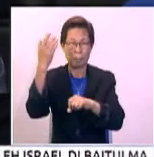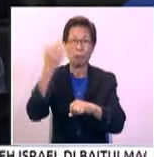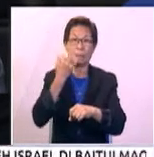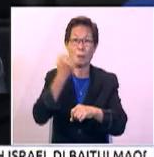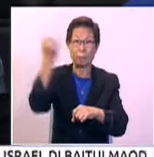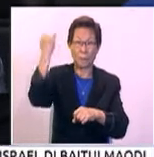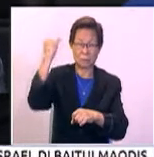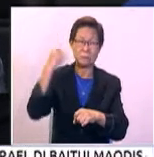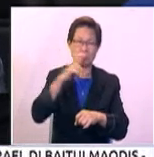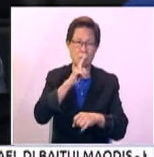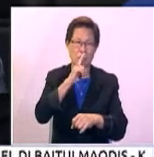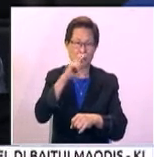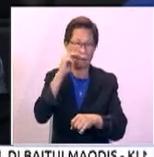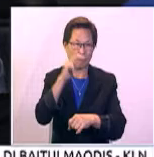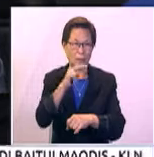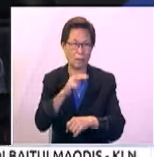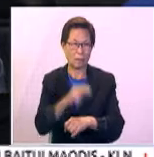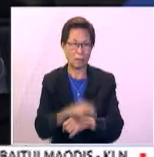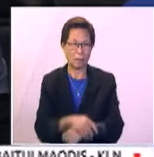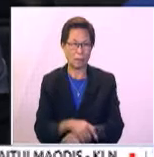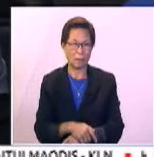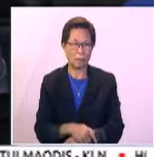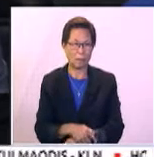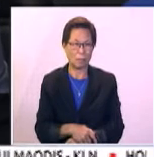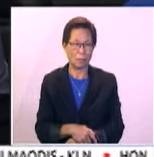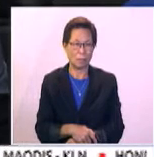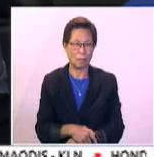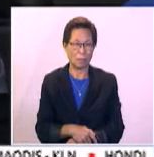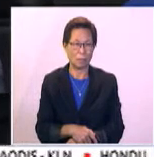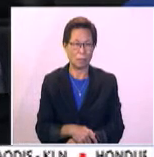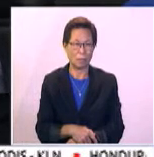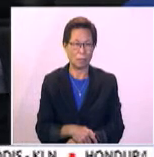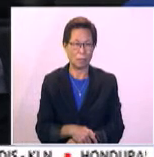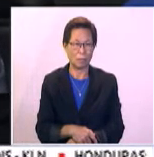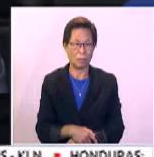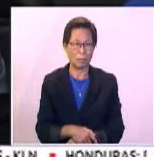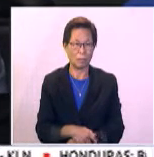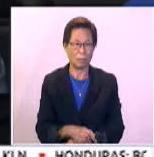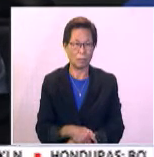punya training ground kita untuk slowly